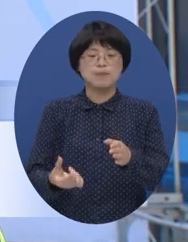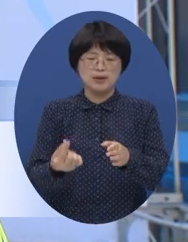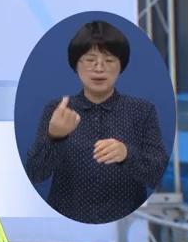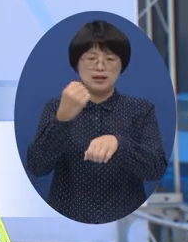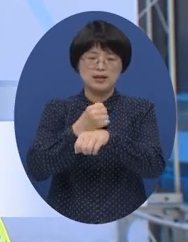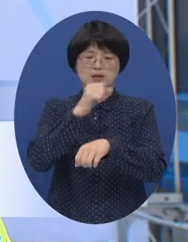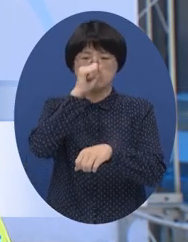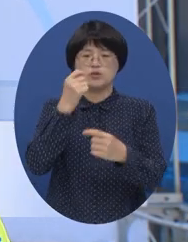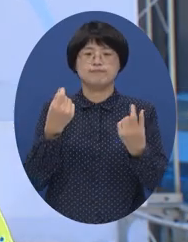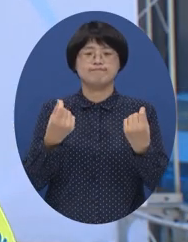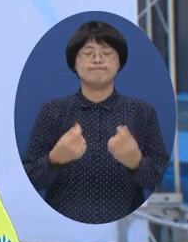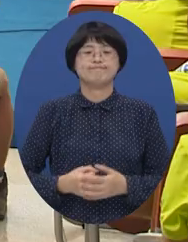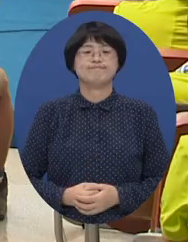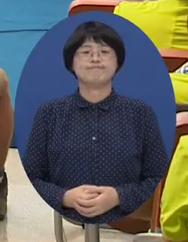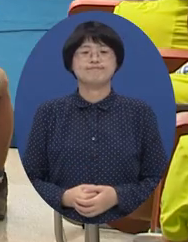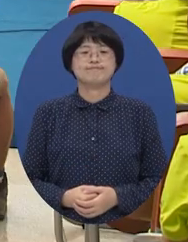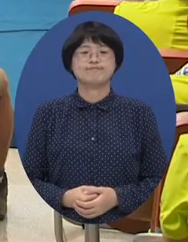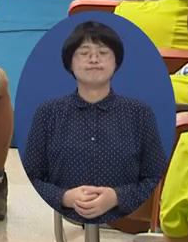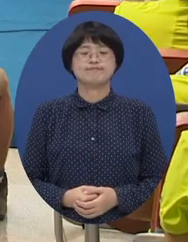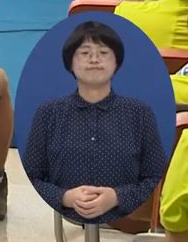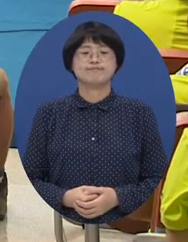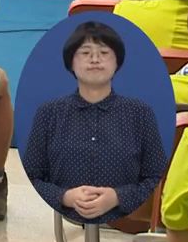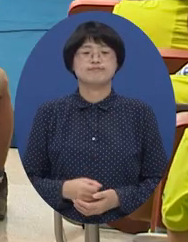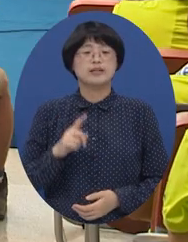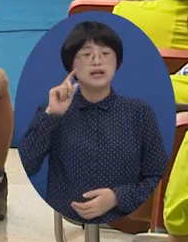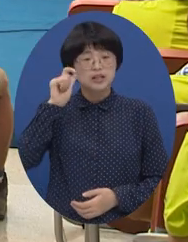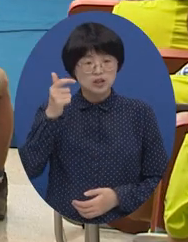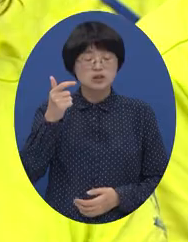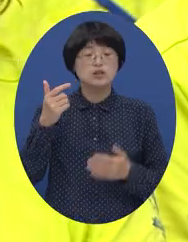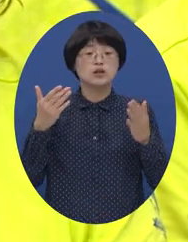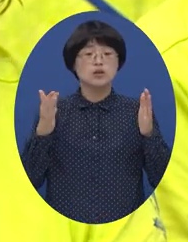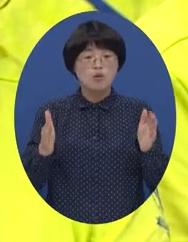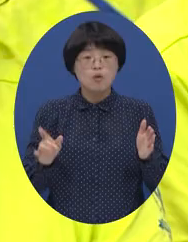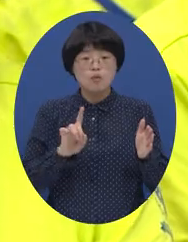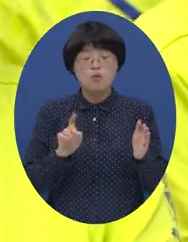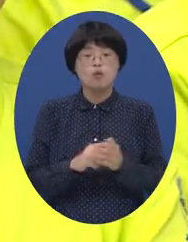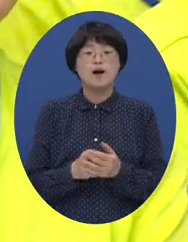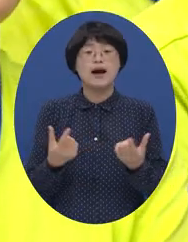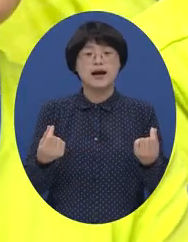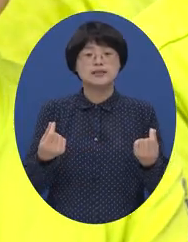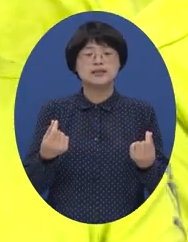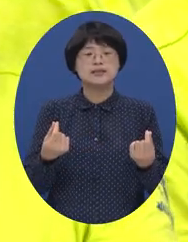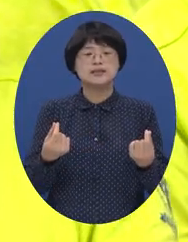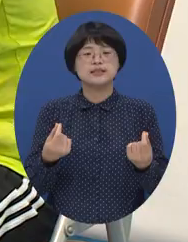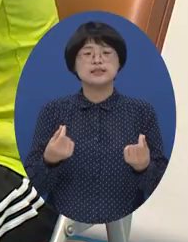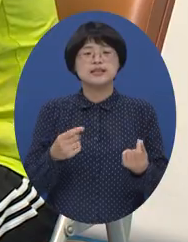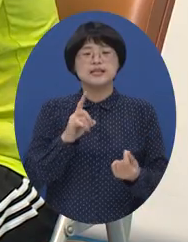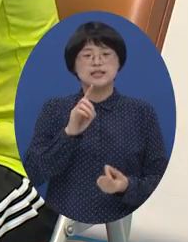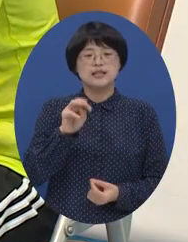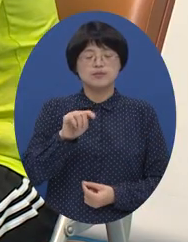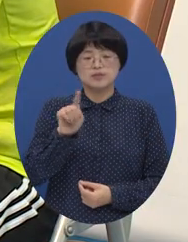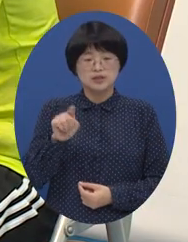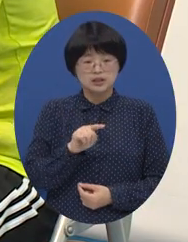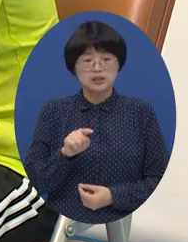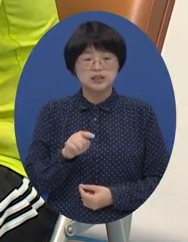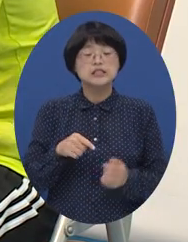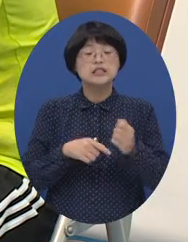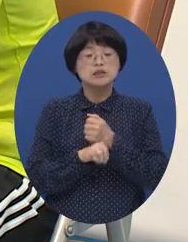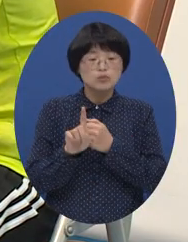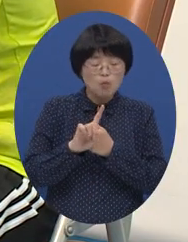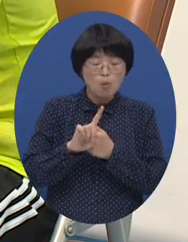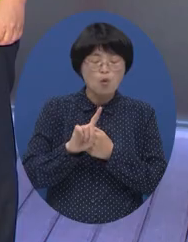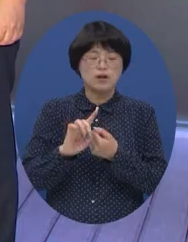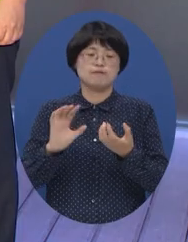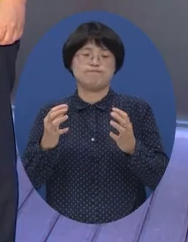빨리 만들어졌으면 좋겠습니다. 16일간 여정에는 DMZ의 가치와 평화의 소중함에 대해 나누는 시간도